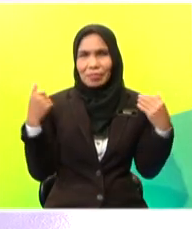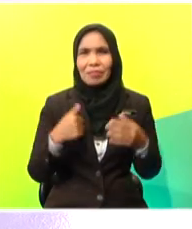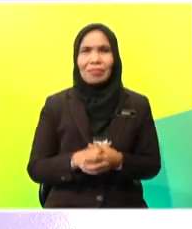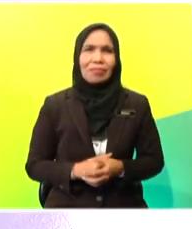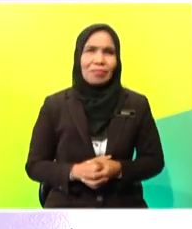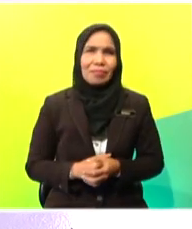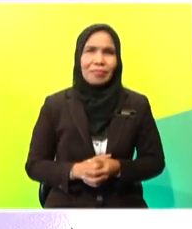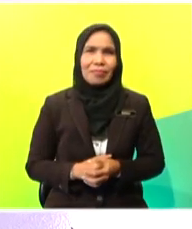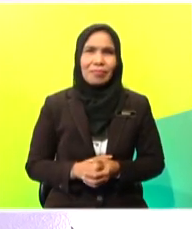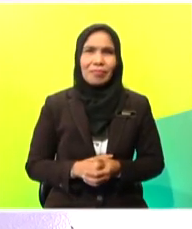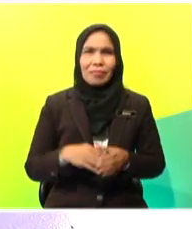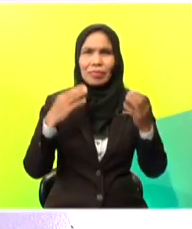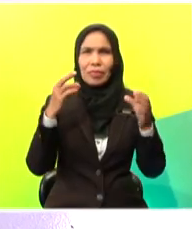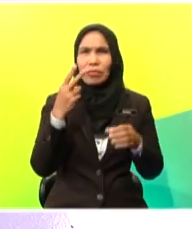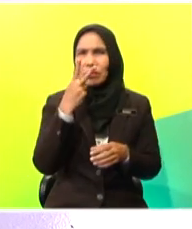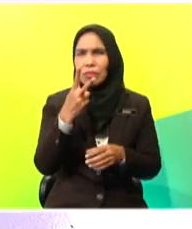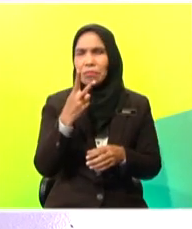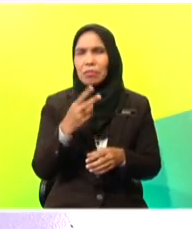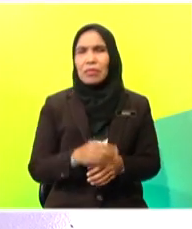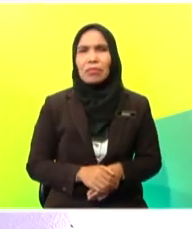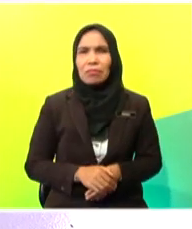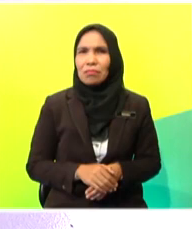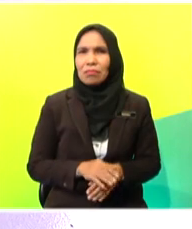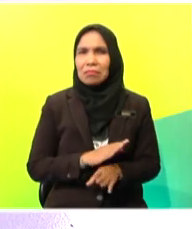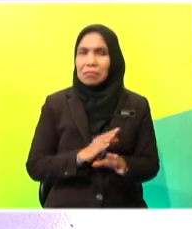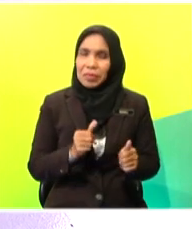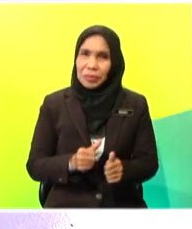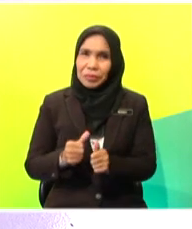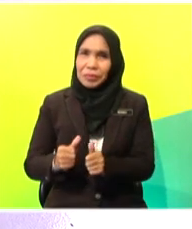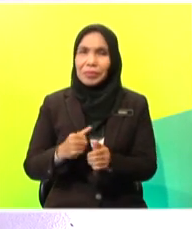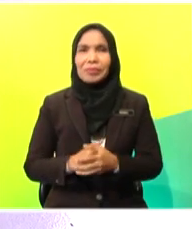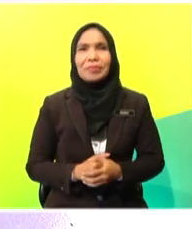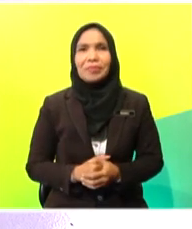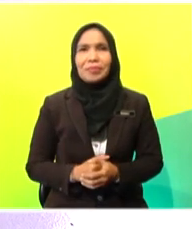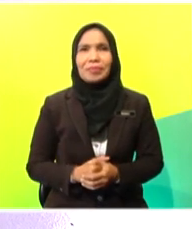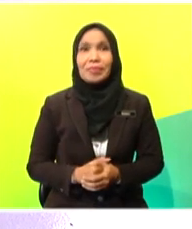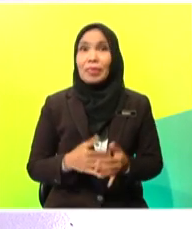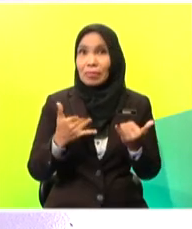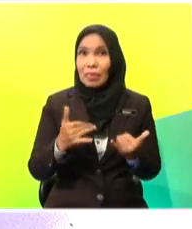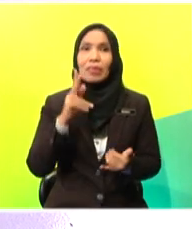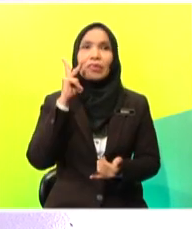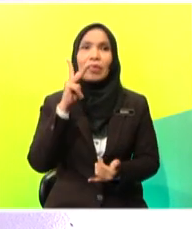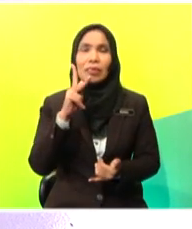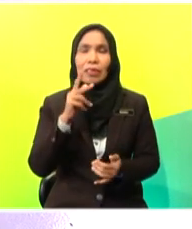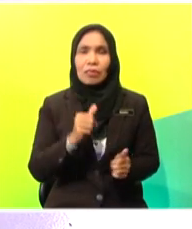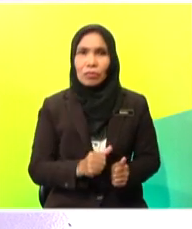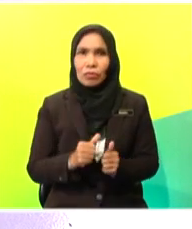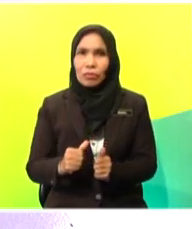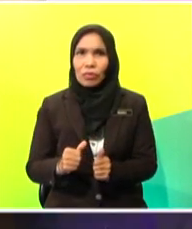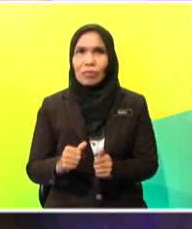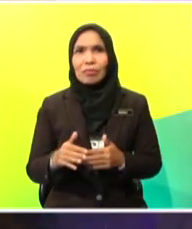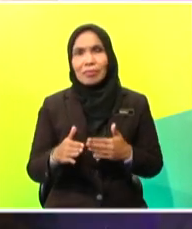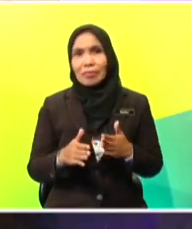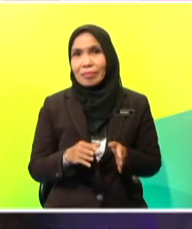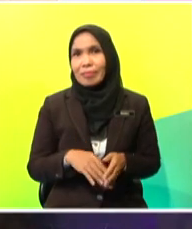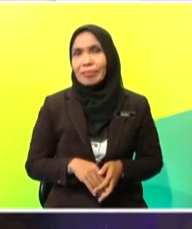nampak dia macam status susun sama macam tuh xiuna saya susun sama Souqy Tak tapi masakan bakso